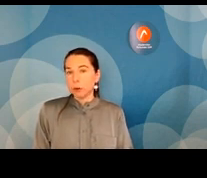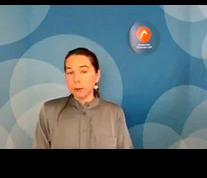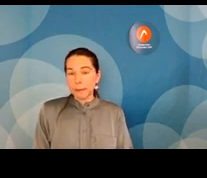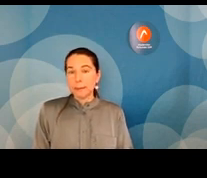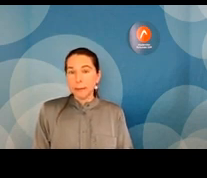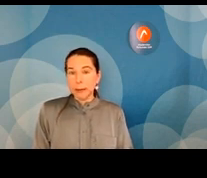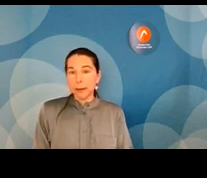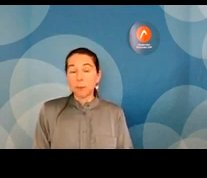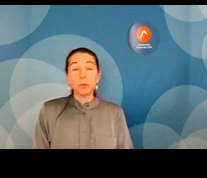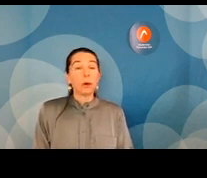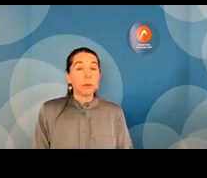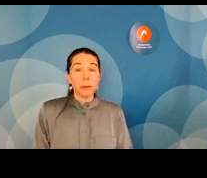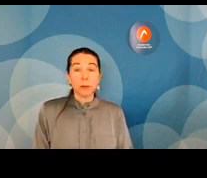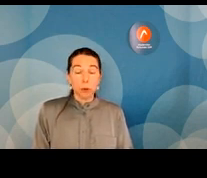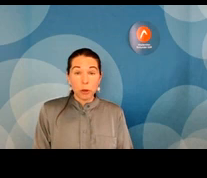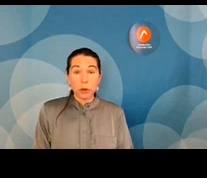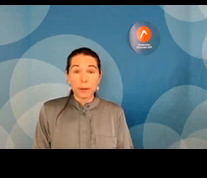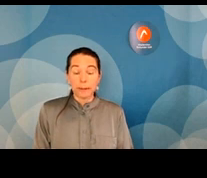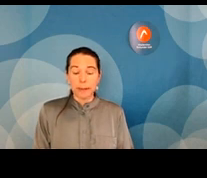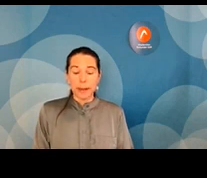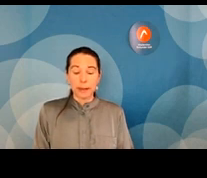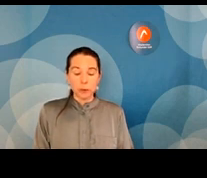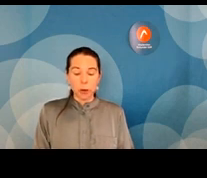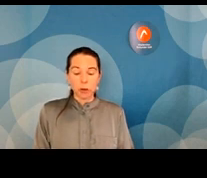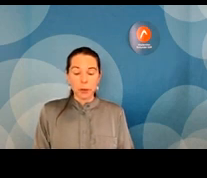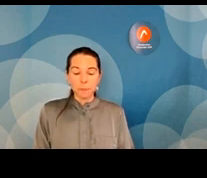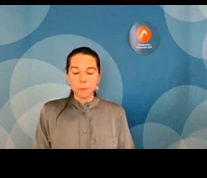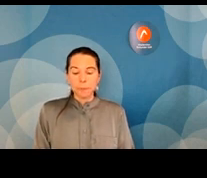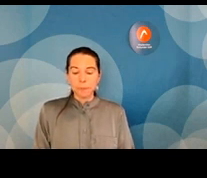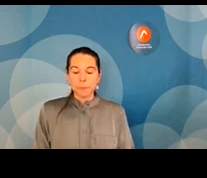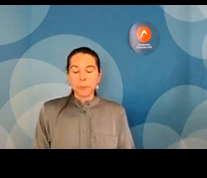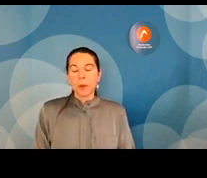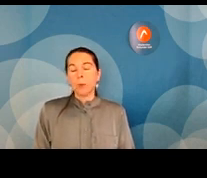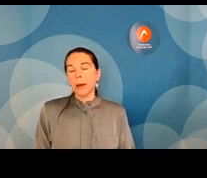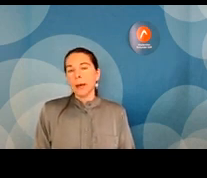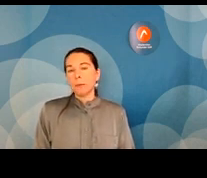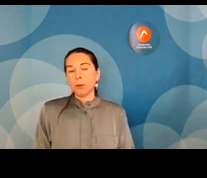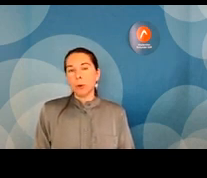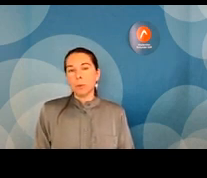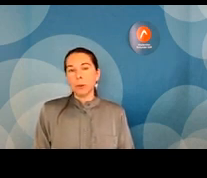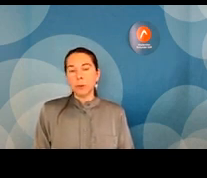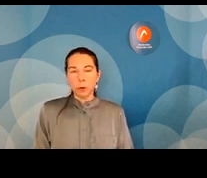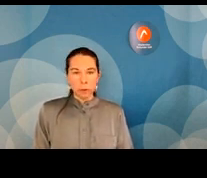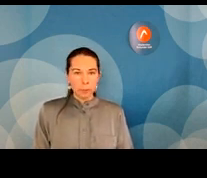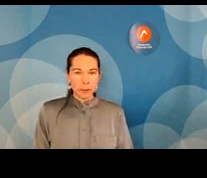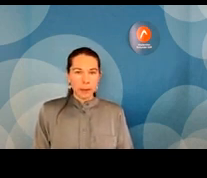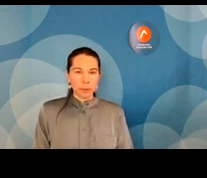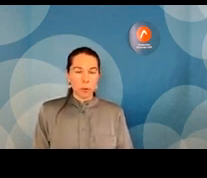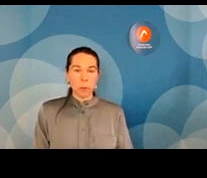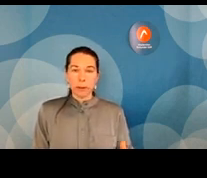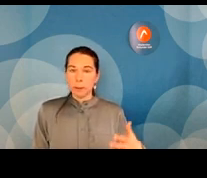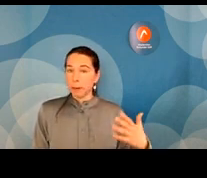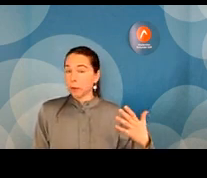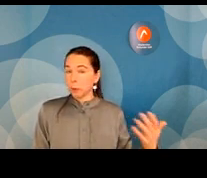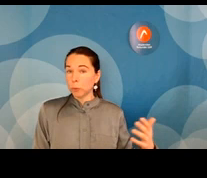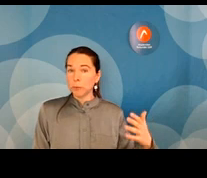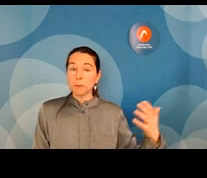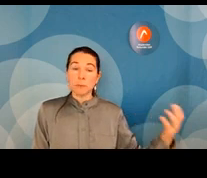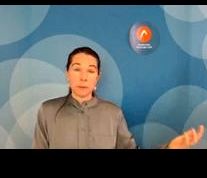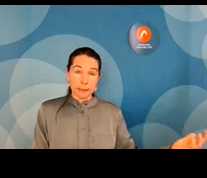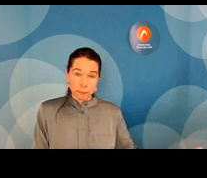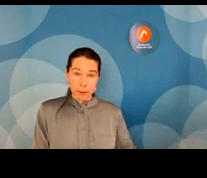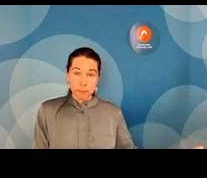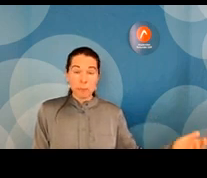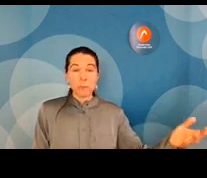det var 1963. Då var det alltså högre än det är idag. Och även om normen att gå i